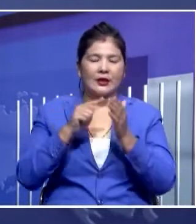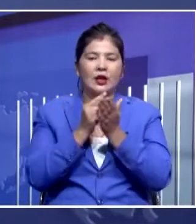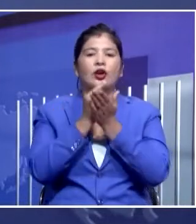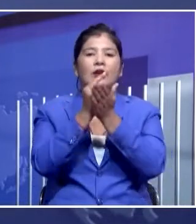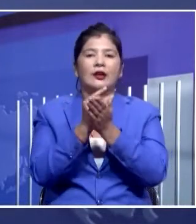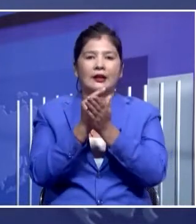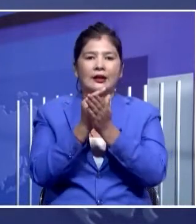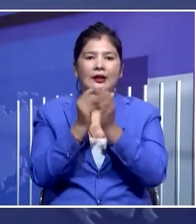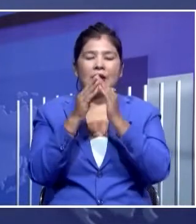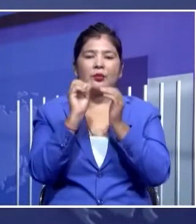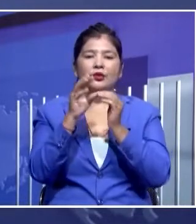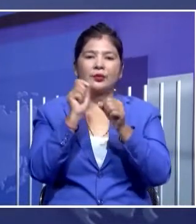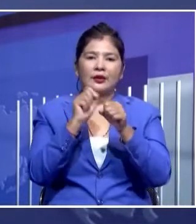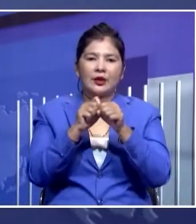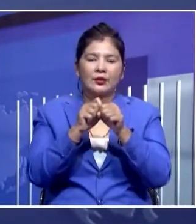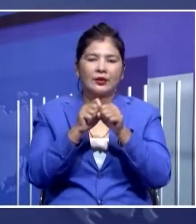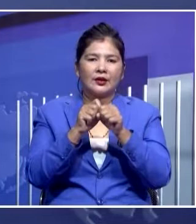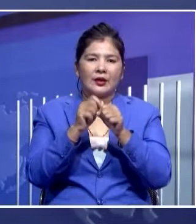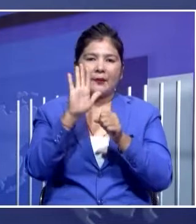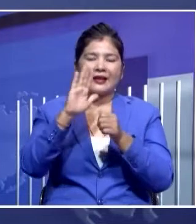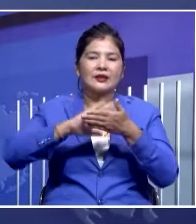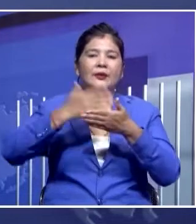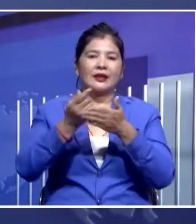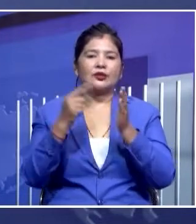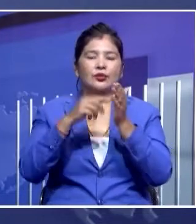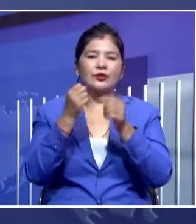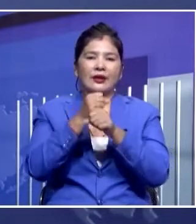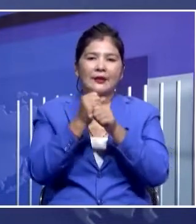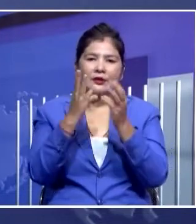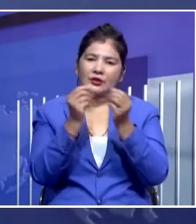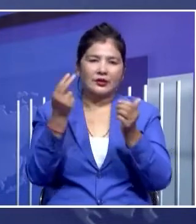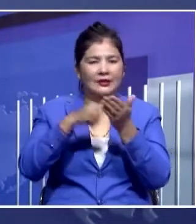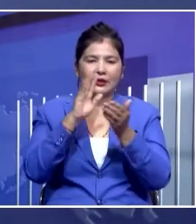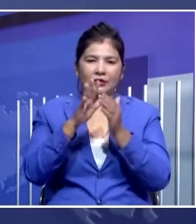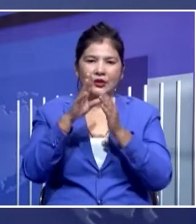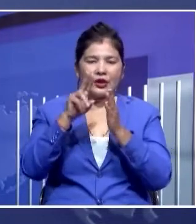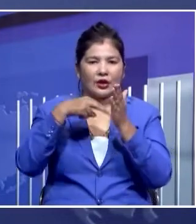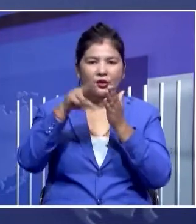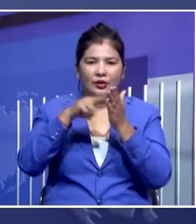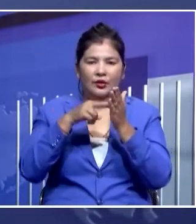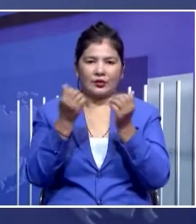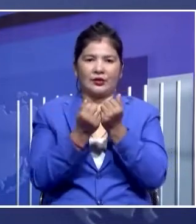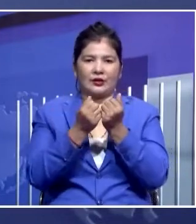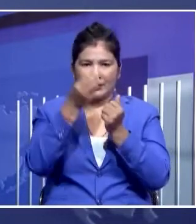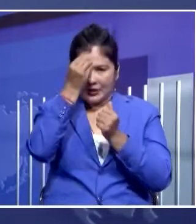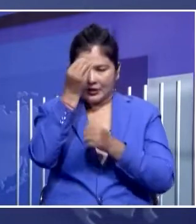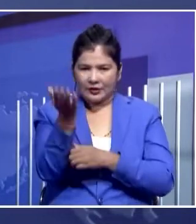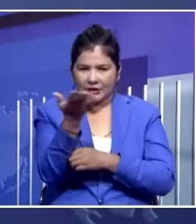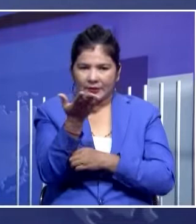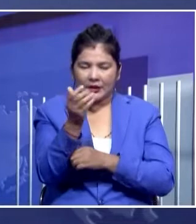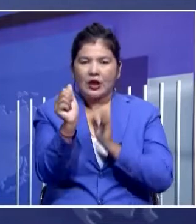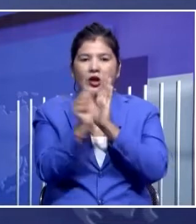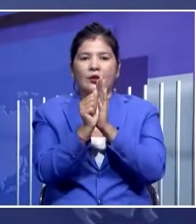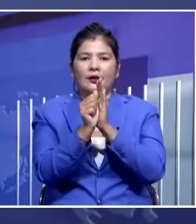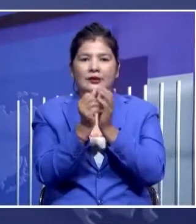बनाउन चटारो छ। 5 महिना अगाडिबाट सुरु भएको मूर्ति बनाउने काम सकिनै थालेको छ। रङरोगन गरेर घटस्थापना अगावै मूर्तिहरू बिक्रीका